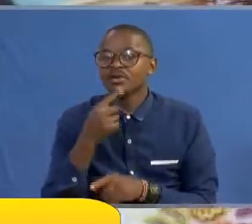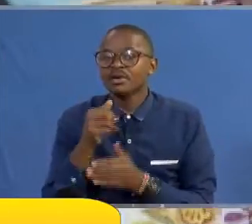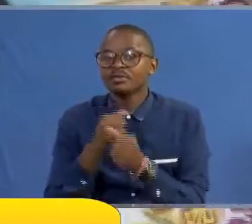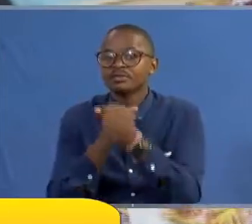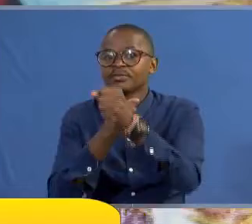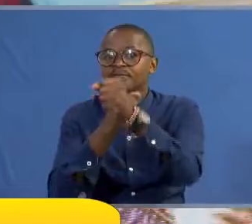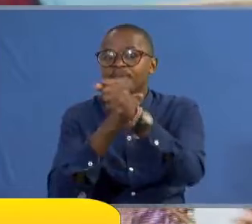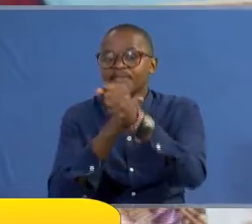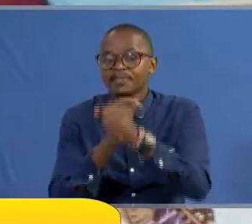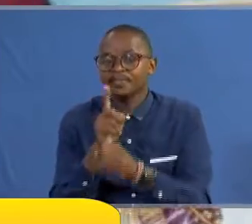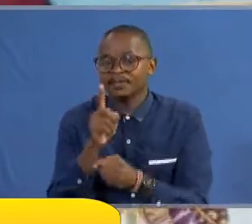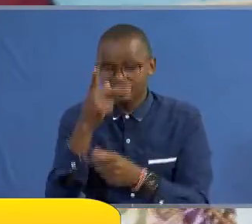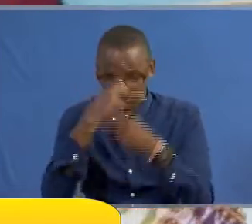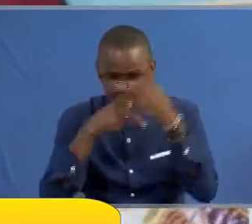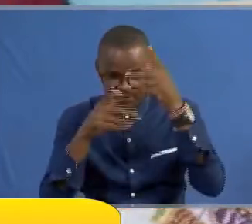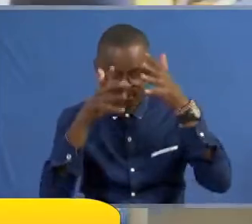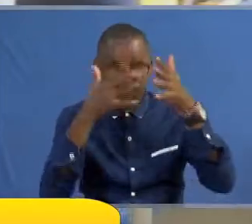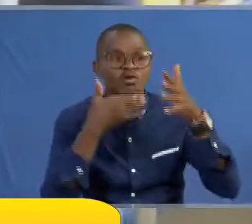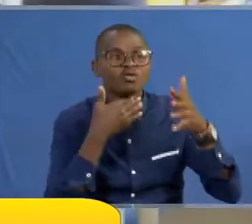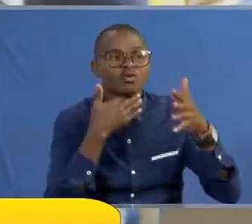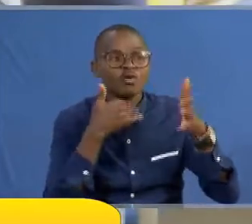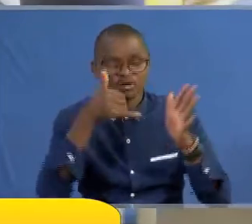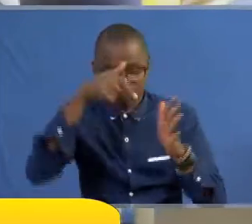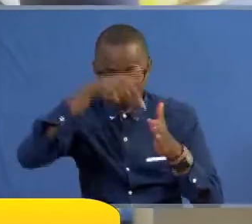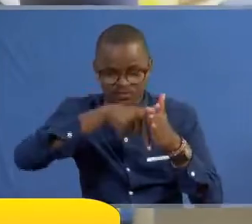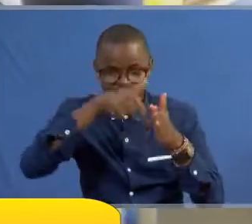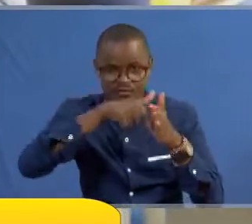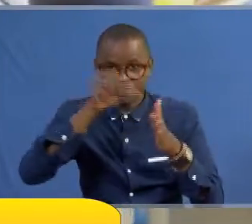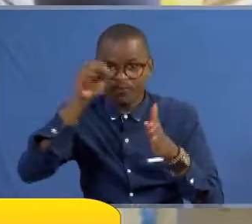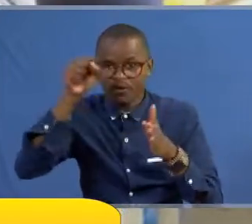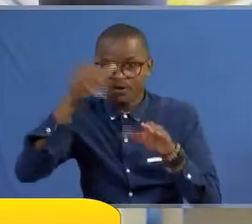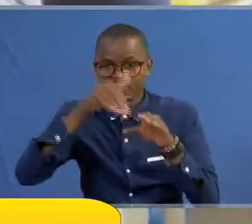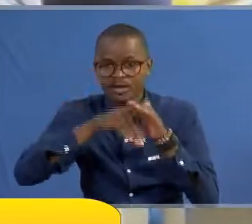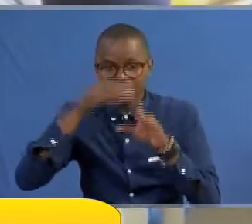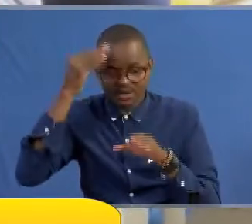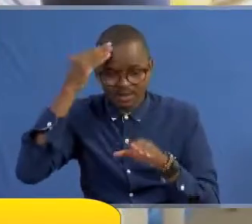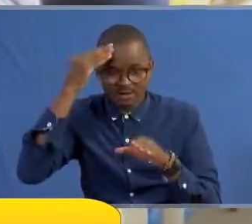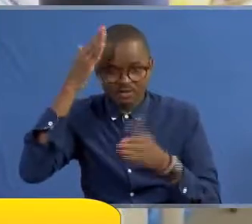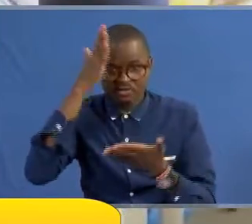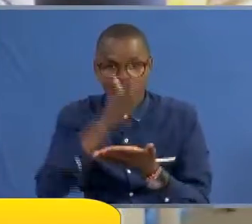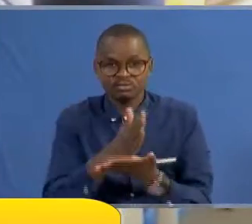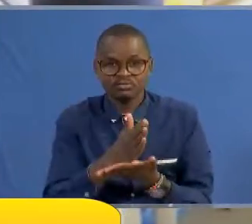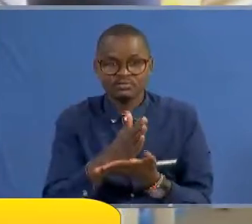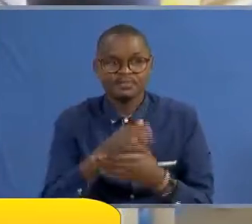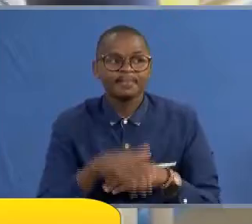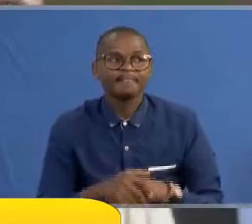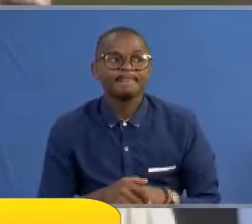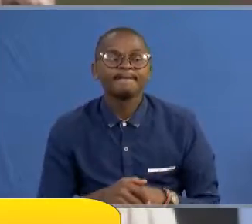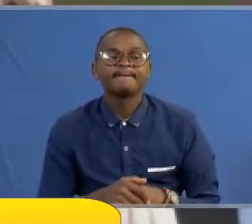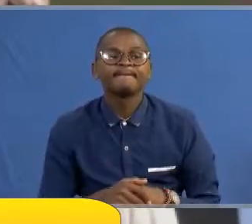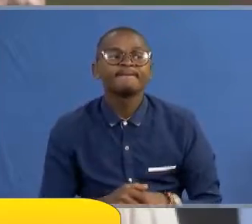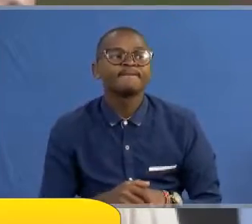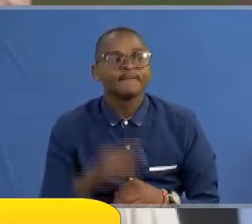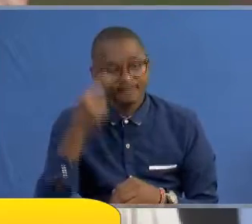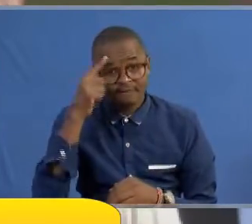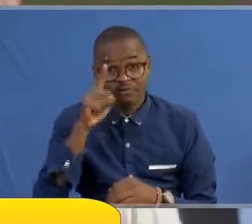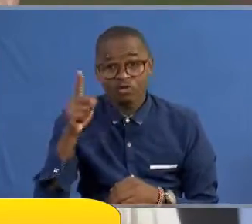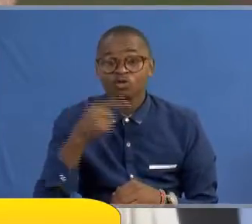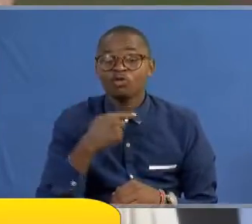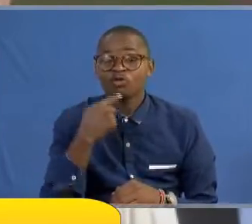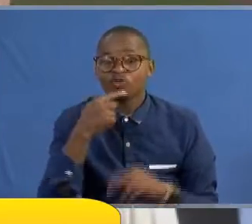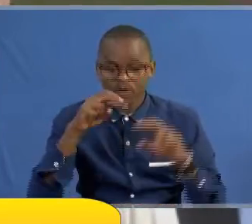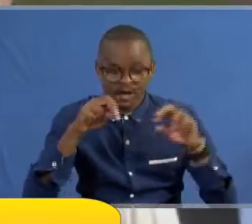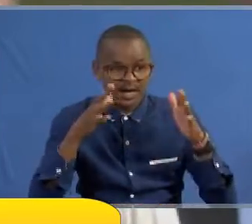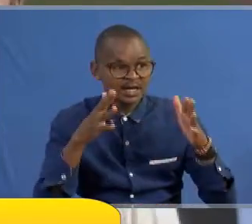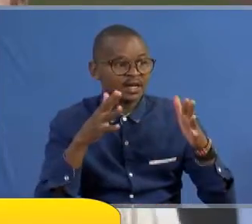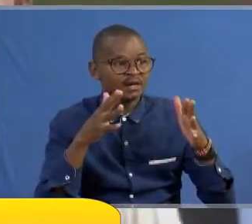kumuunga mkono Magoha, akiwataka wanaoingiza siasa katika sekta ya elimu kukoma. For those of us who are researchers